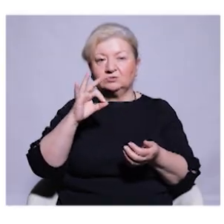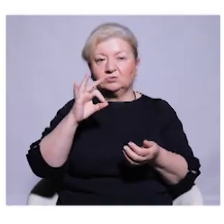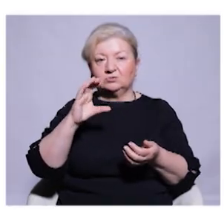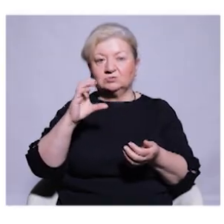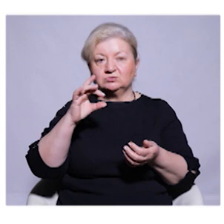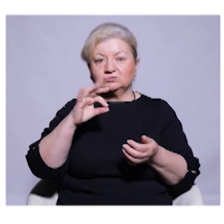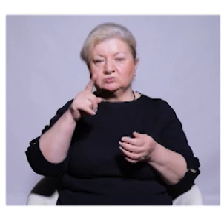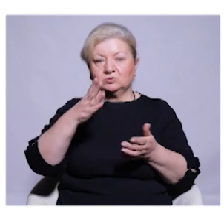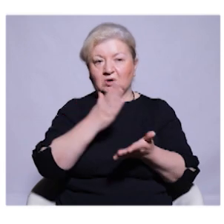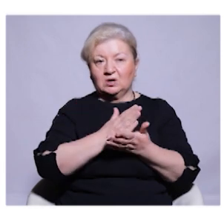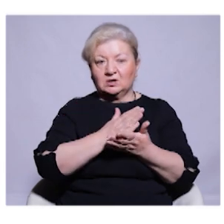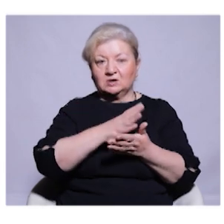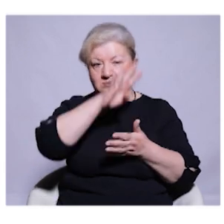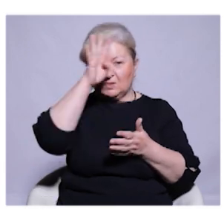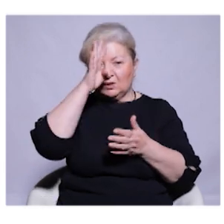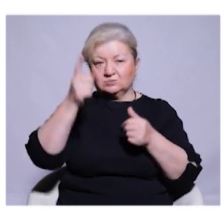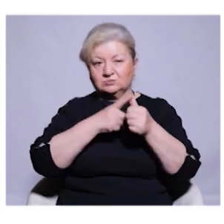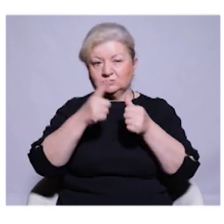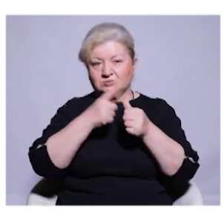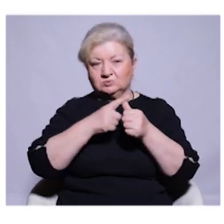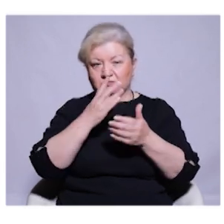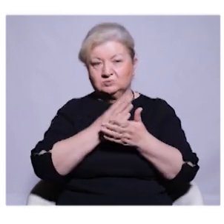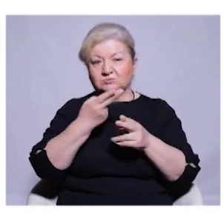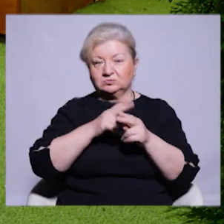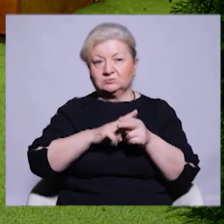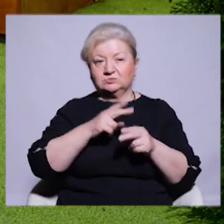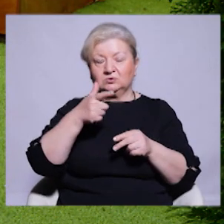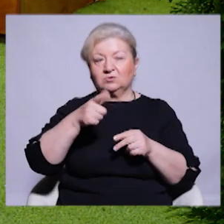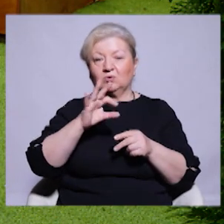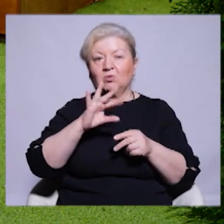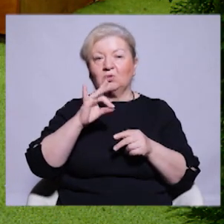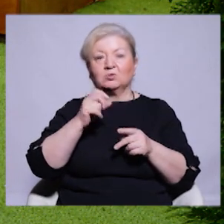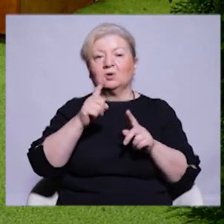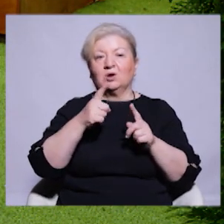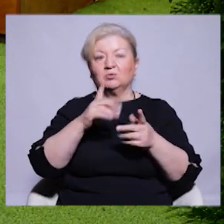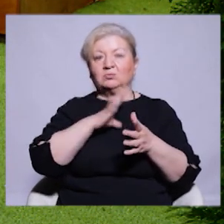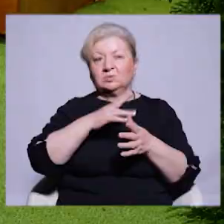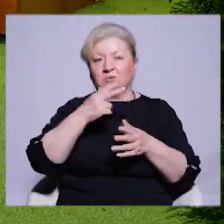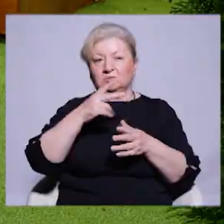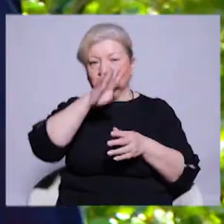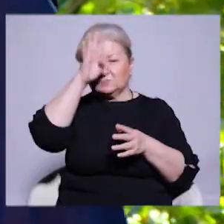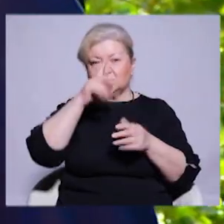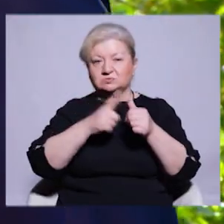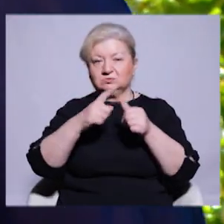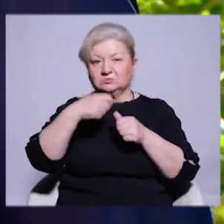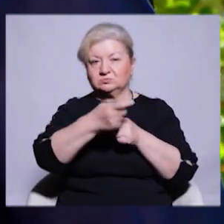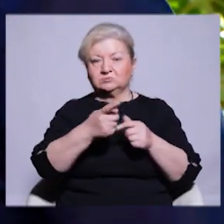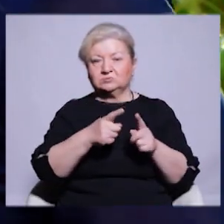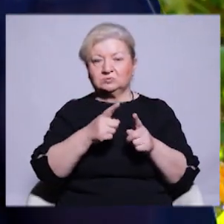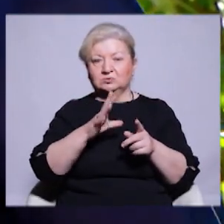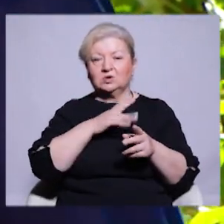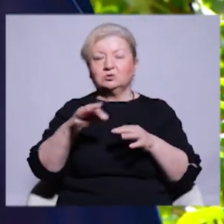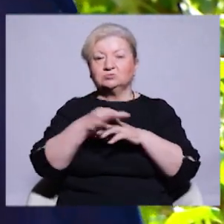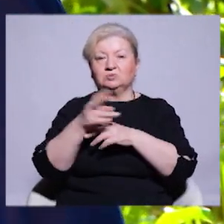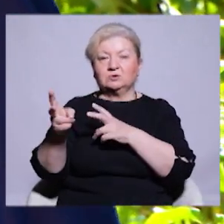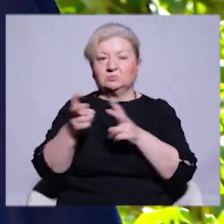გახლავთ სპარსული სახელი სწორედ ჩვენი ვახტანგ გორგასლისა. რატომ ერქვა მას ეს სპარსული სახელი? მირდატმა